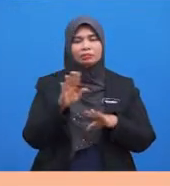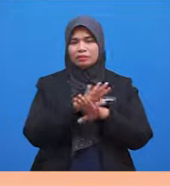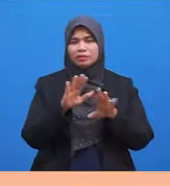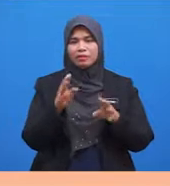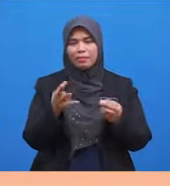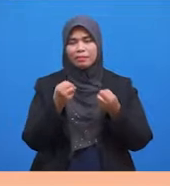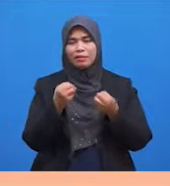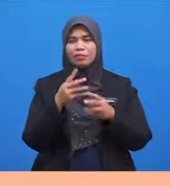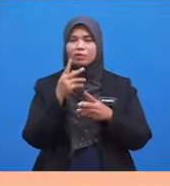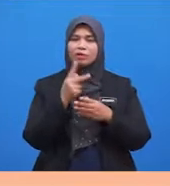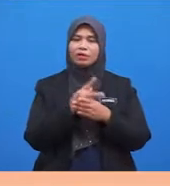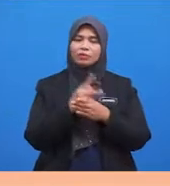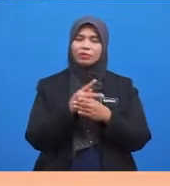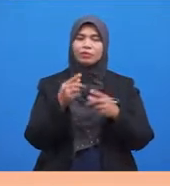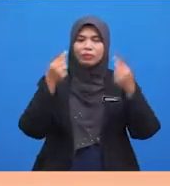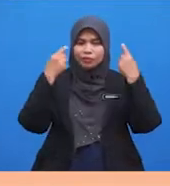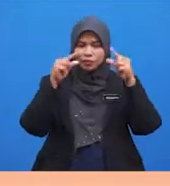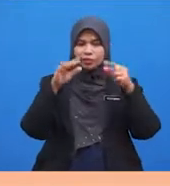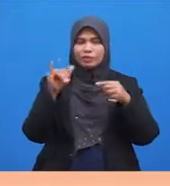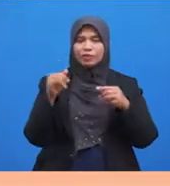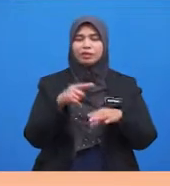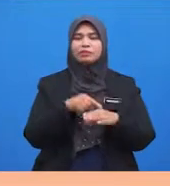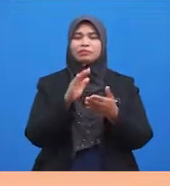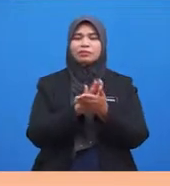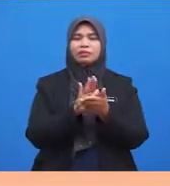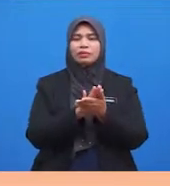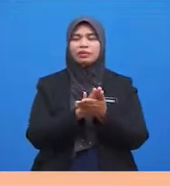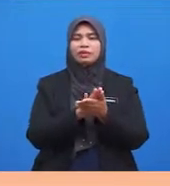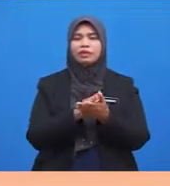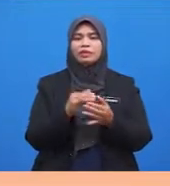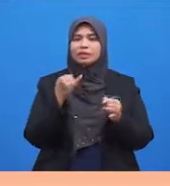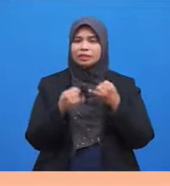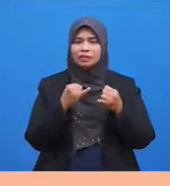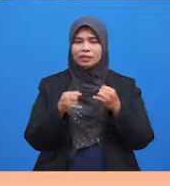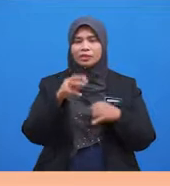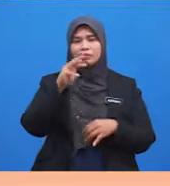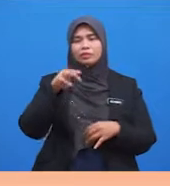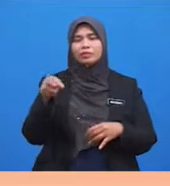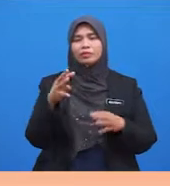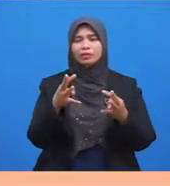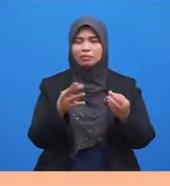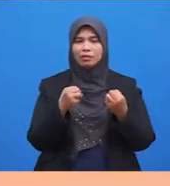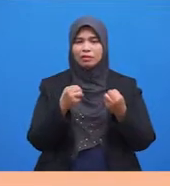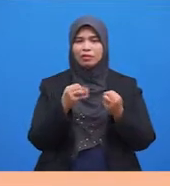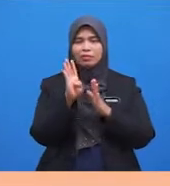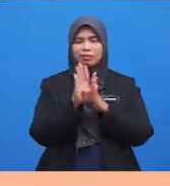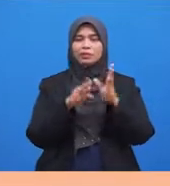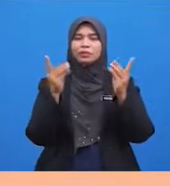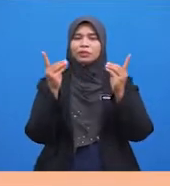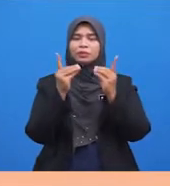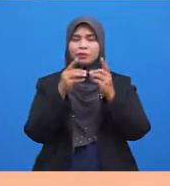mahu mengganggu gurunya. Di sekolah, jika murid-murid ingin berjumpa